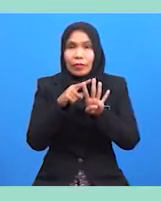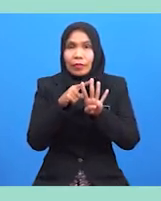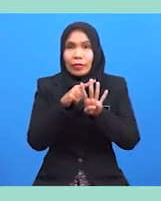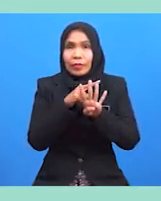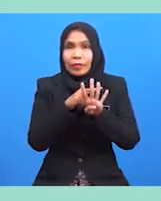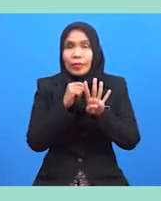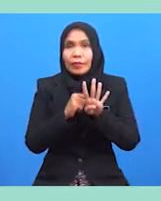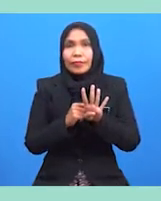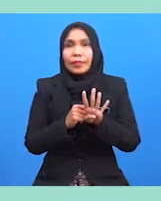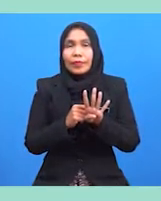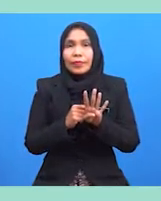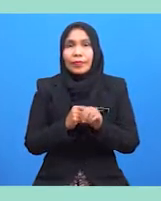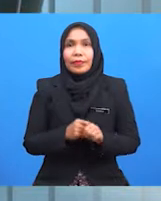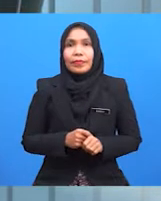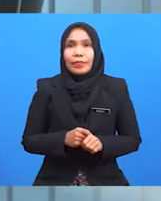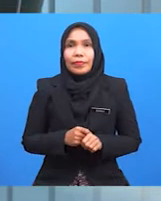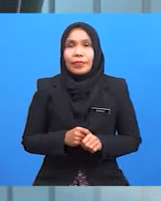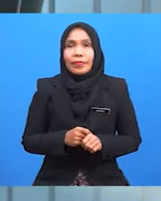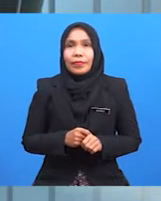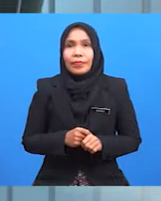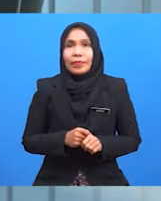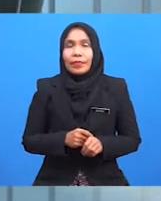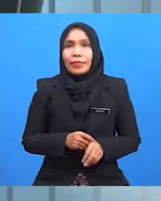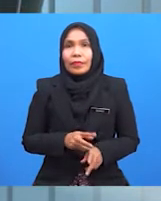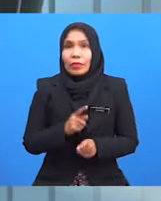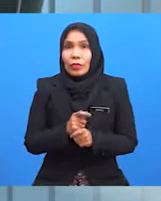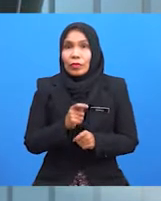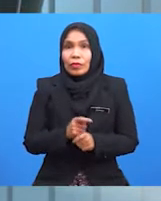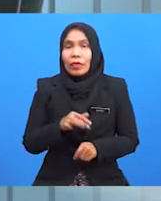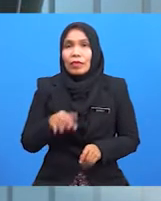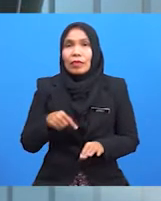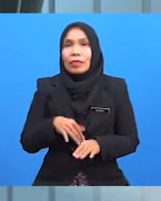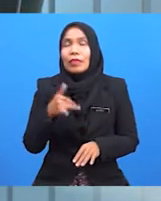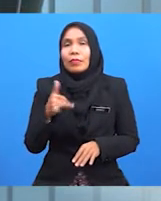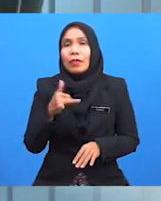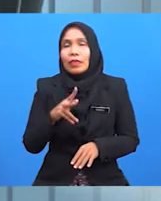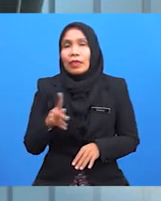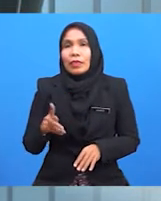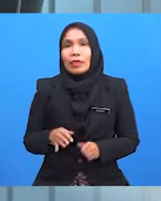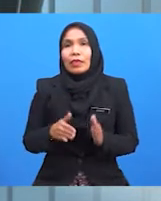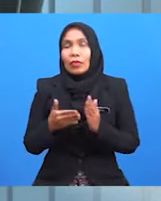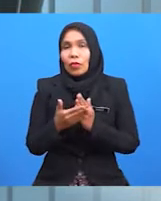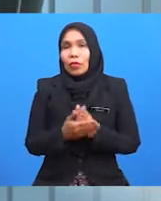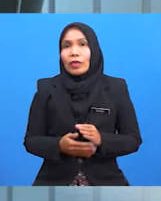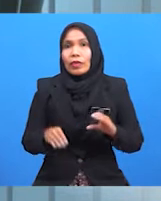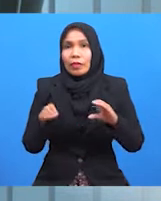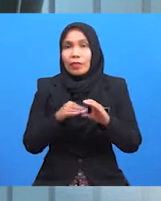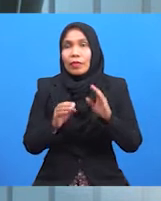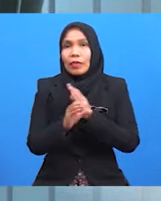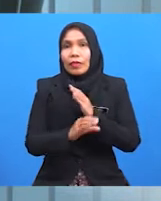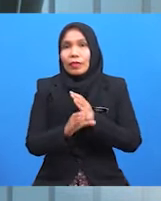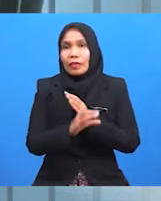bank perdagangan. Peranan yang dimainkan oleh bank negara dalam mengawal keadaan ekonomi